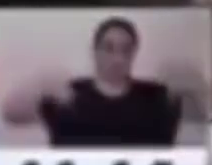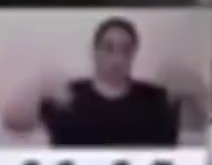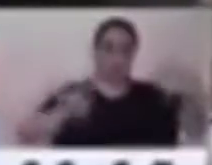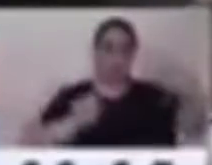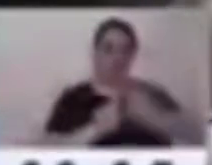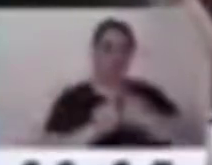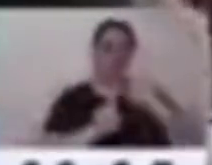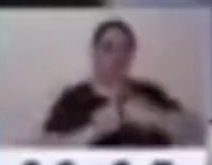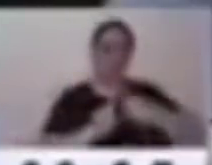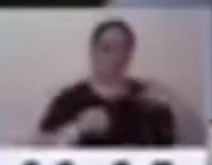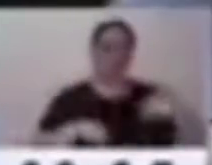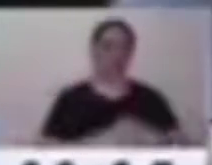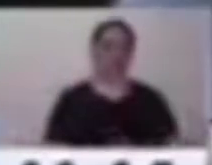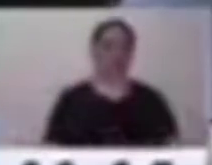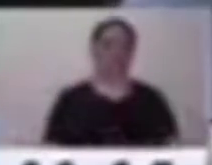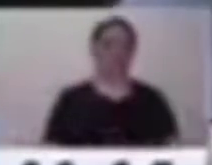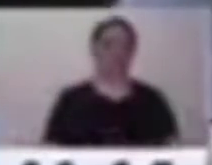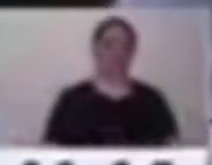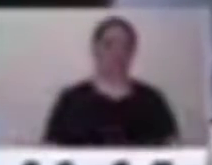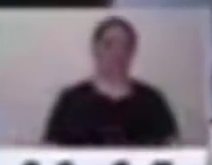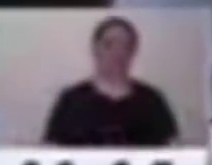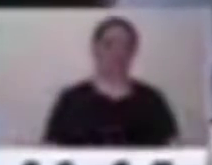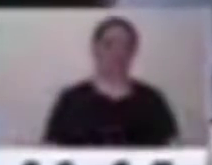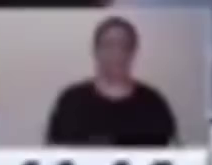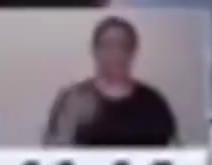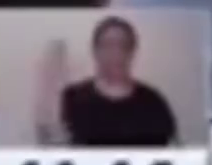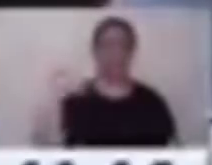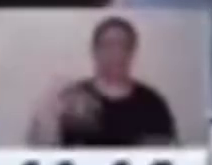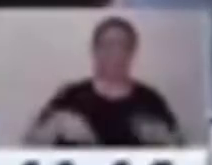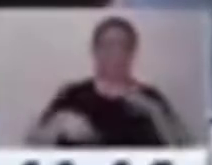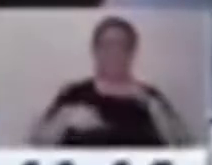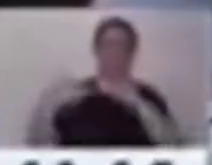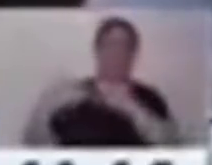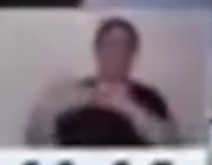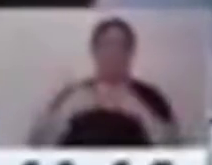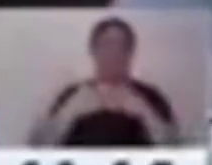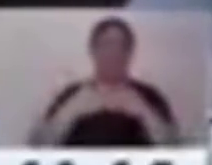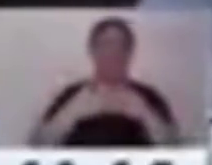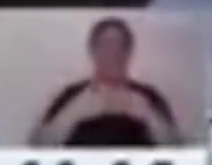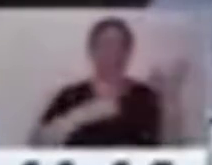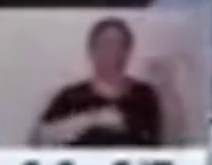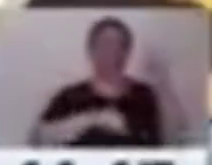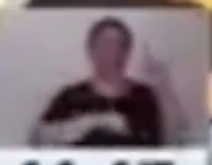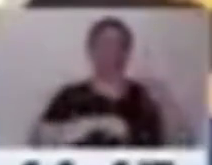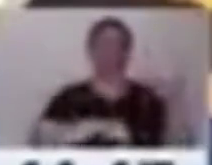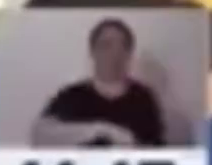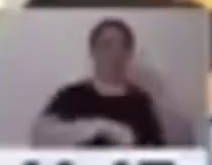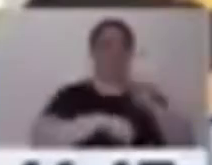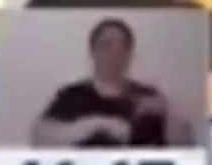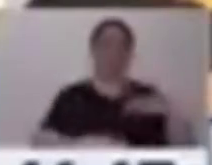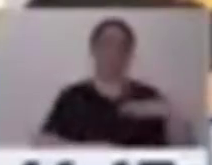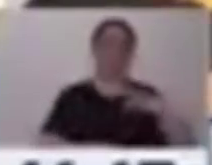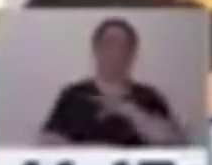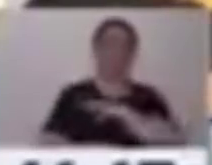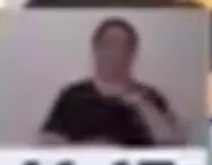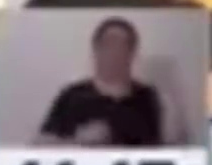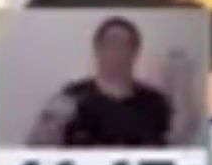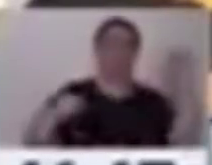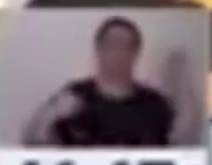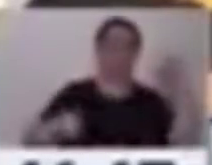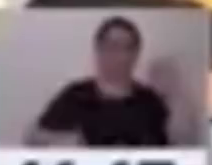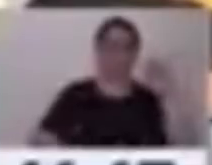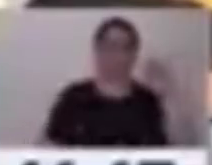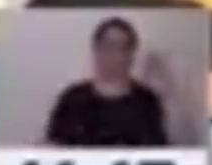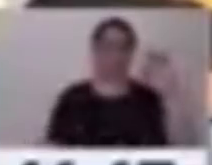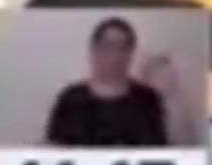salungat sa kanilang kultura at pagkakakilanlan. Nagpapatupad po tayo ng comprehensive program